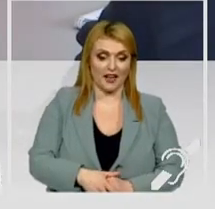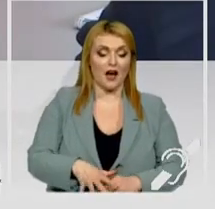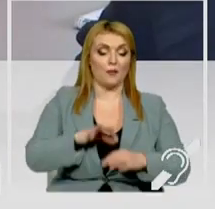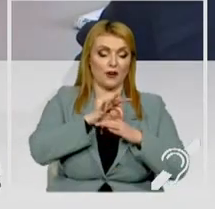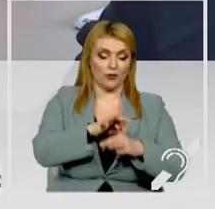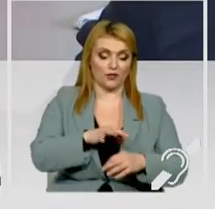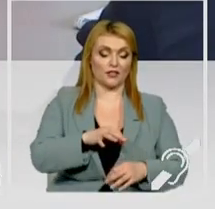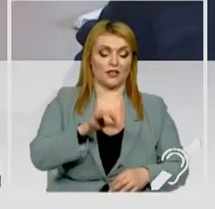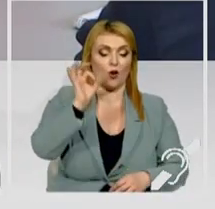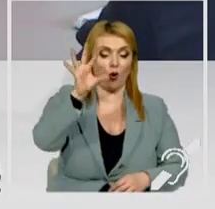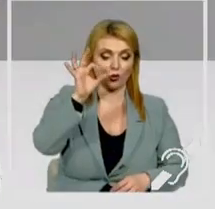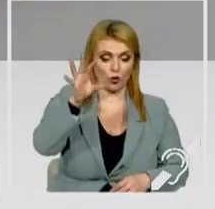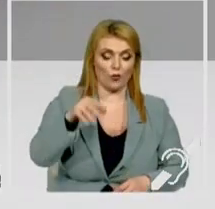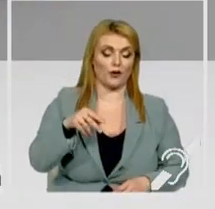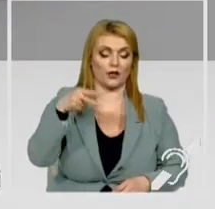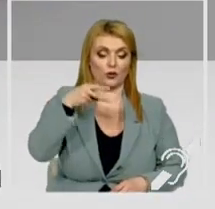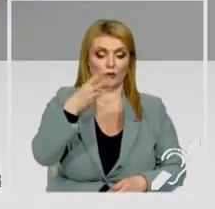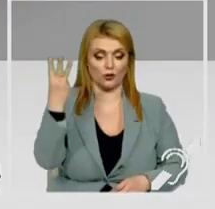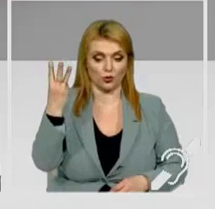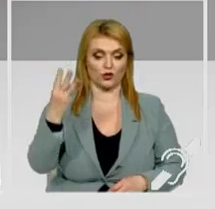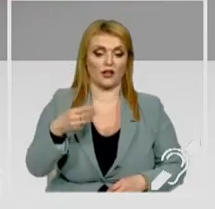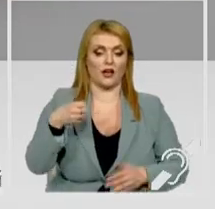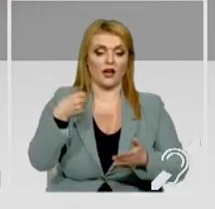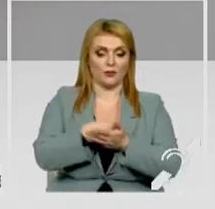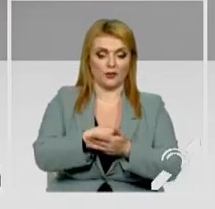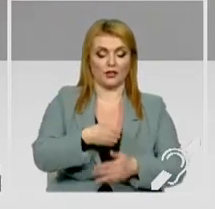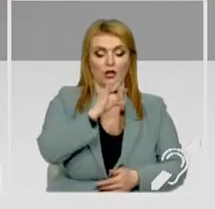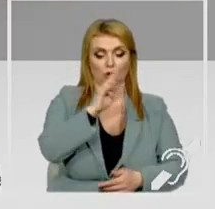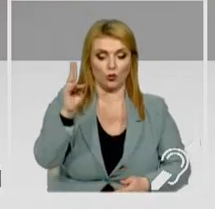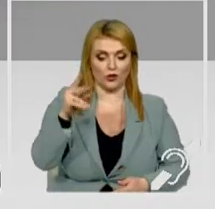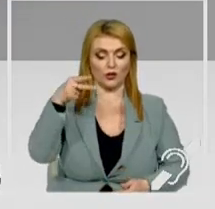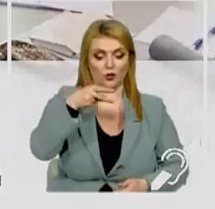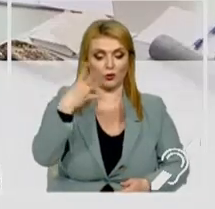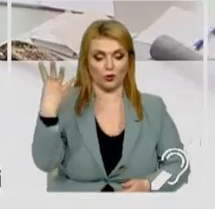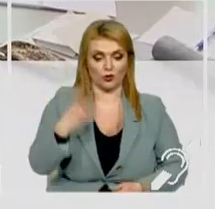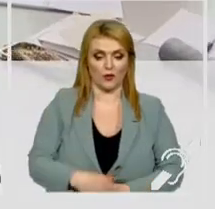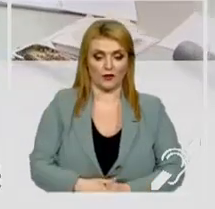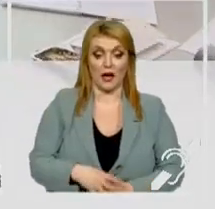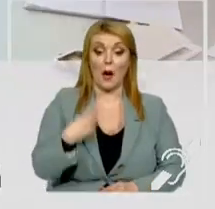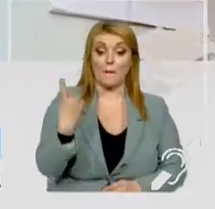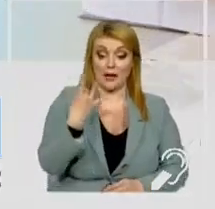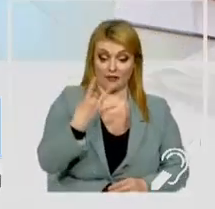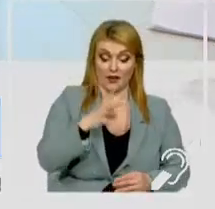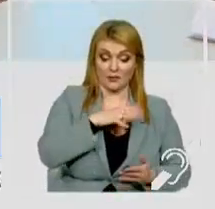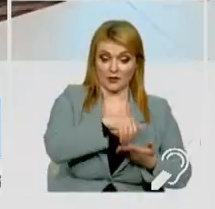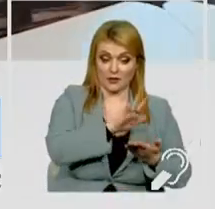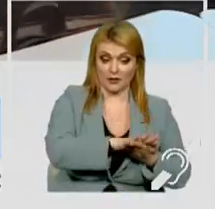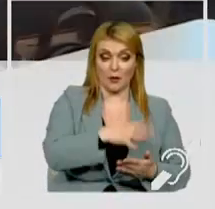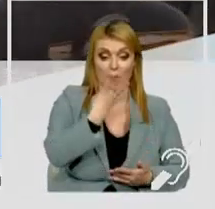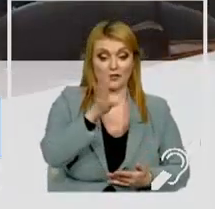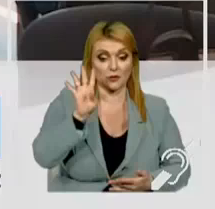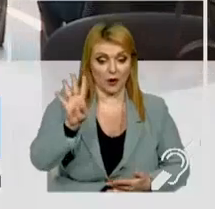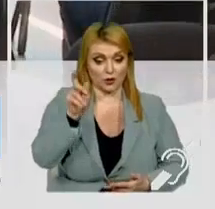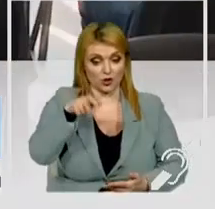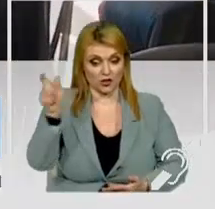perioada octombrie 2023-iunie 2024. În promoția întâi au participat 40 de cursanți cu